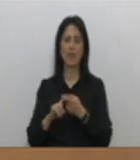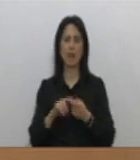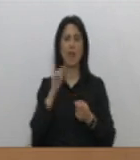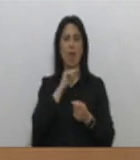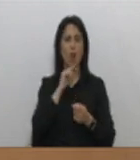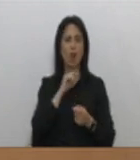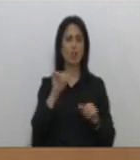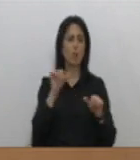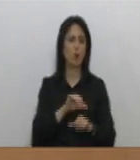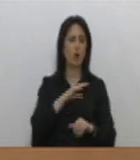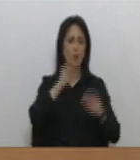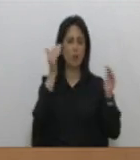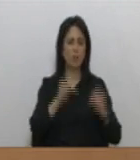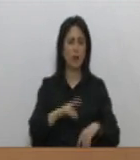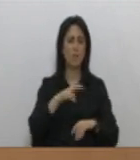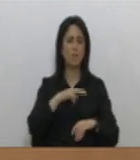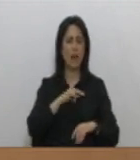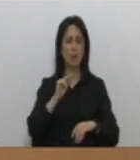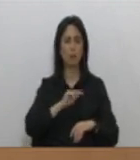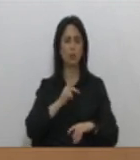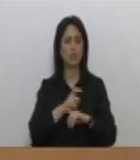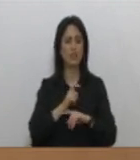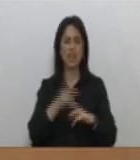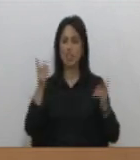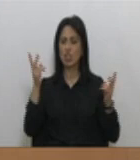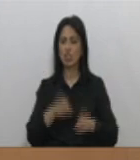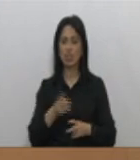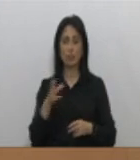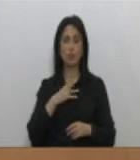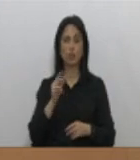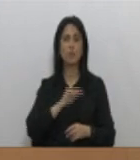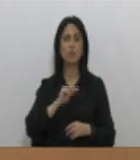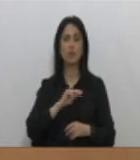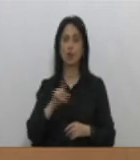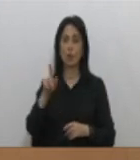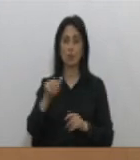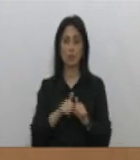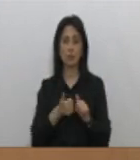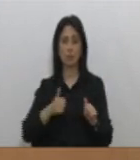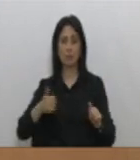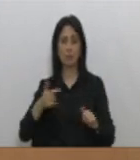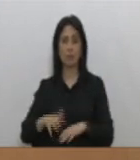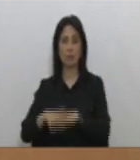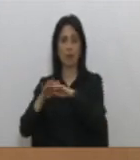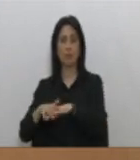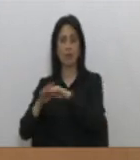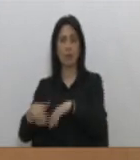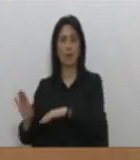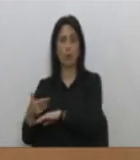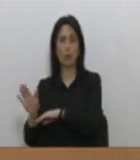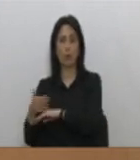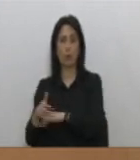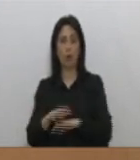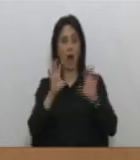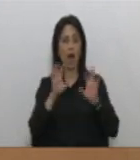ეკონომიკური რეცესია იყო, პარლამენტის ამუშავება ძალიან შეიძლებოდა სახელმწიფოს და ქვეყანას, რეფორმები მაშინ იყო გასატარებელი,